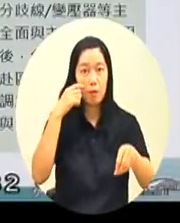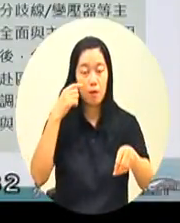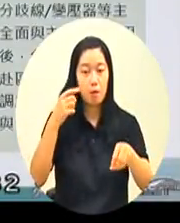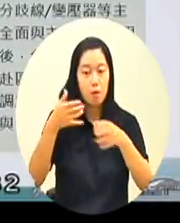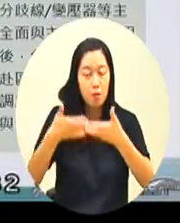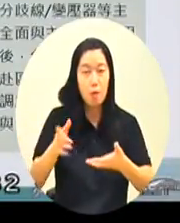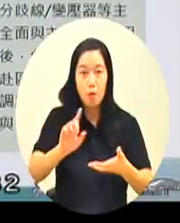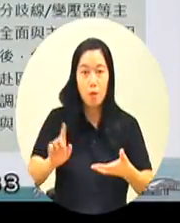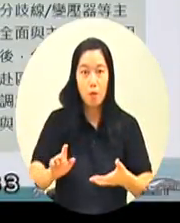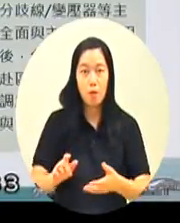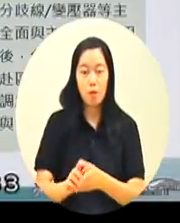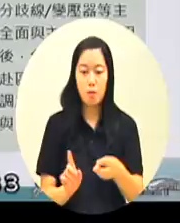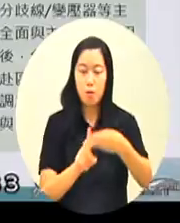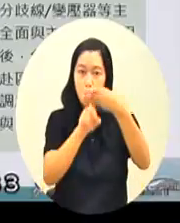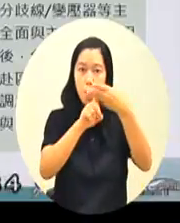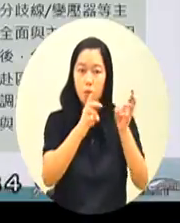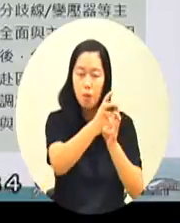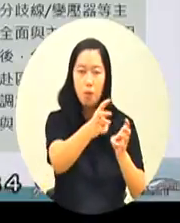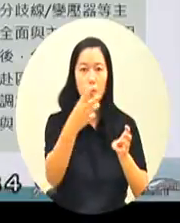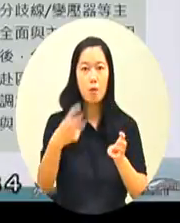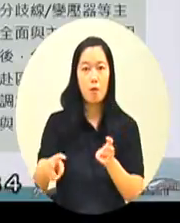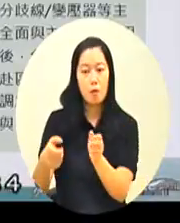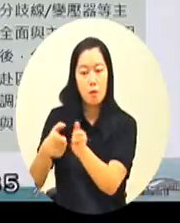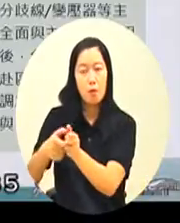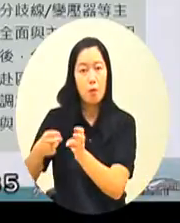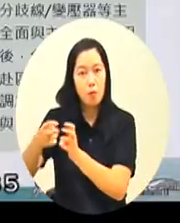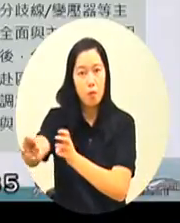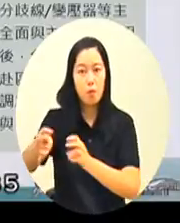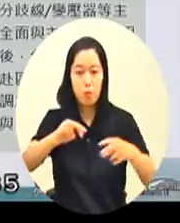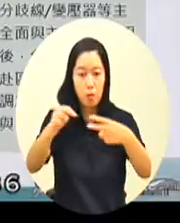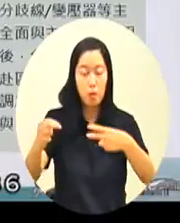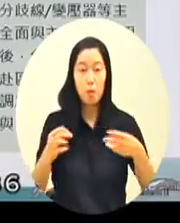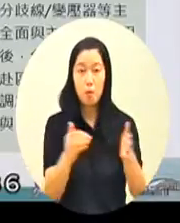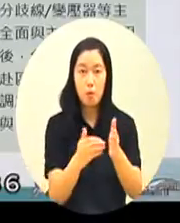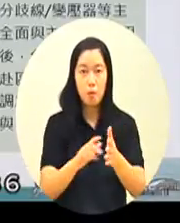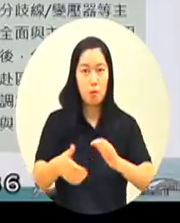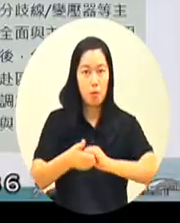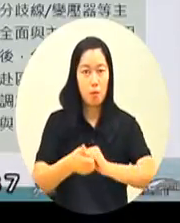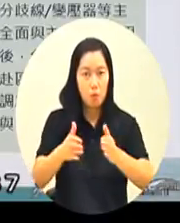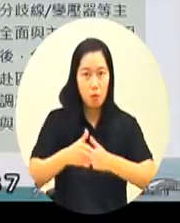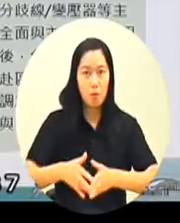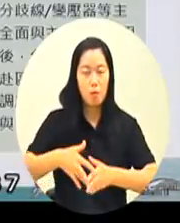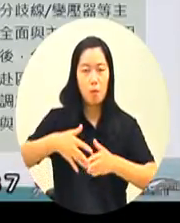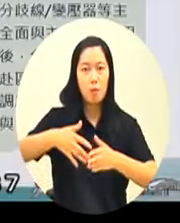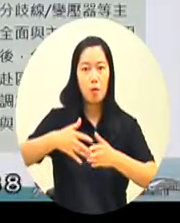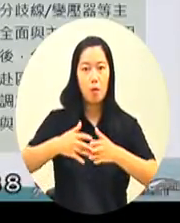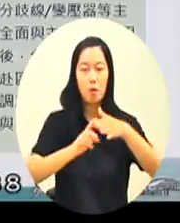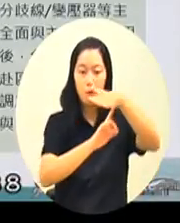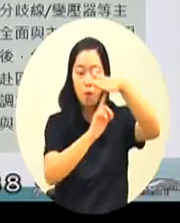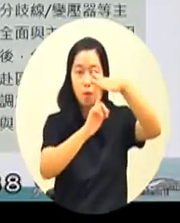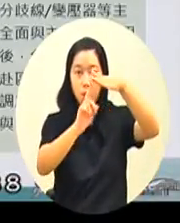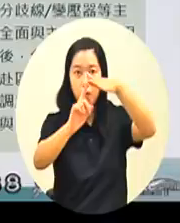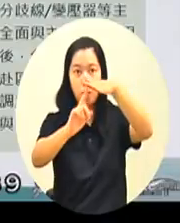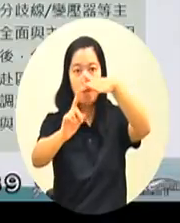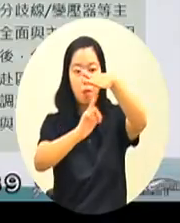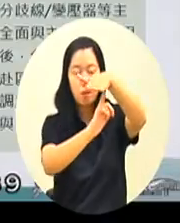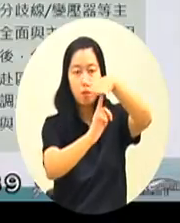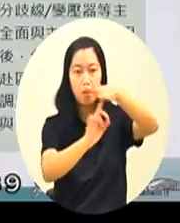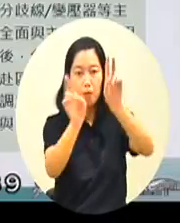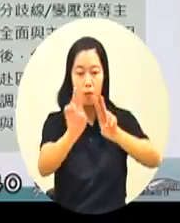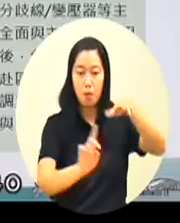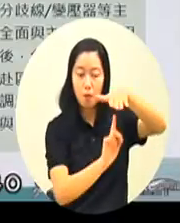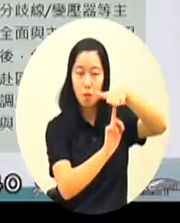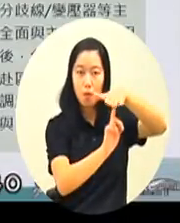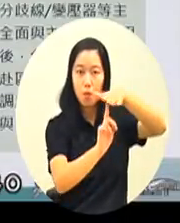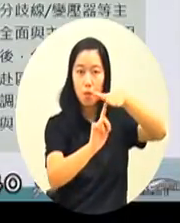跟分级线这些重要的馈线如果已经修复完，一定会有一些散落在区里里面重要的一些零星